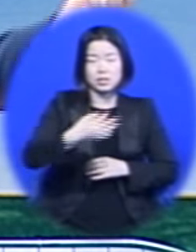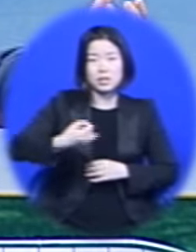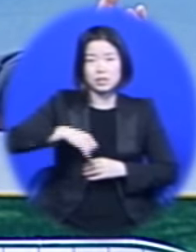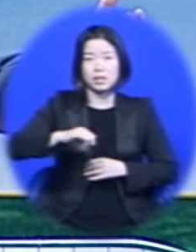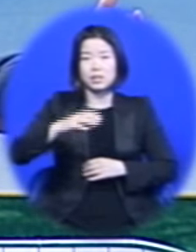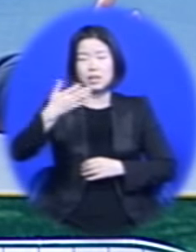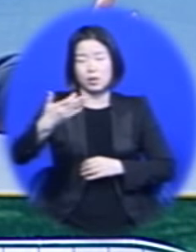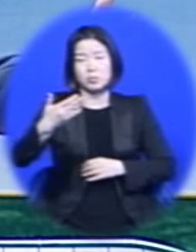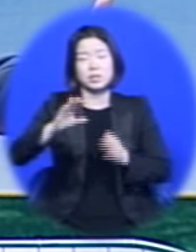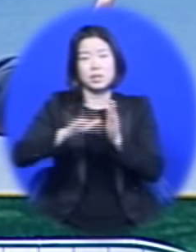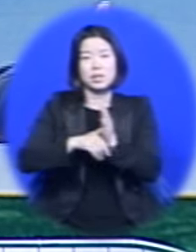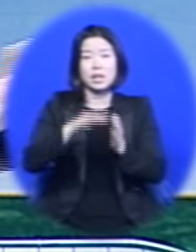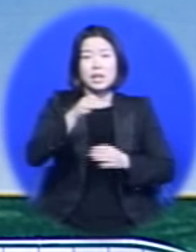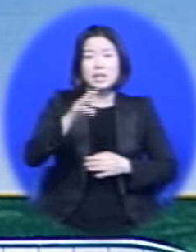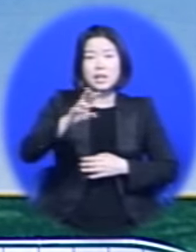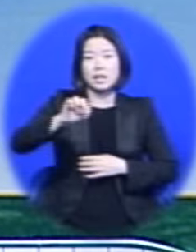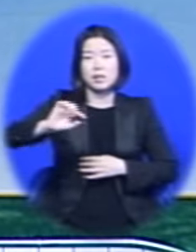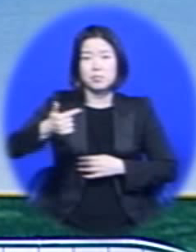선교사로 들어갔습니다.